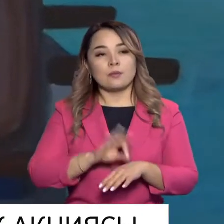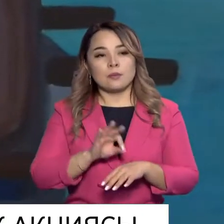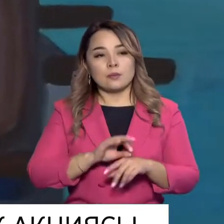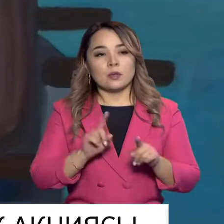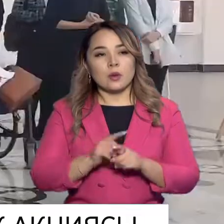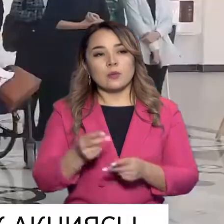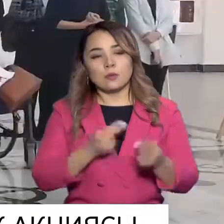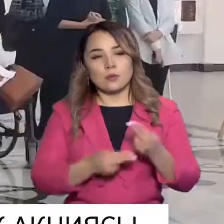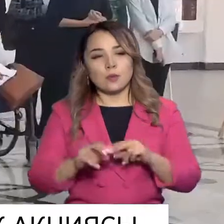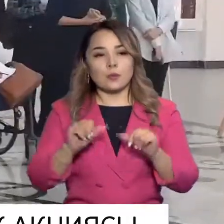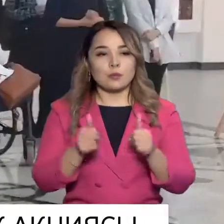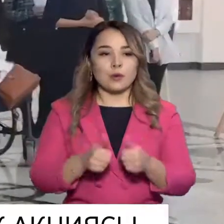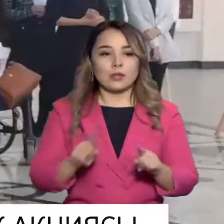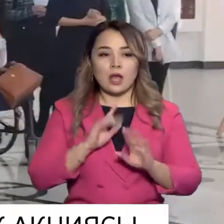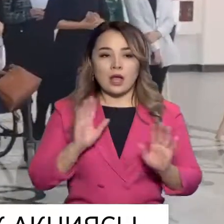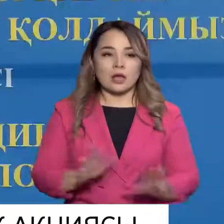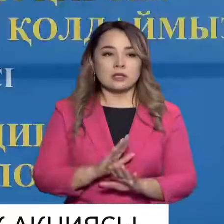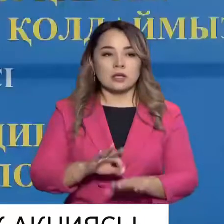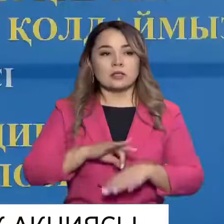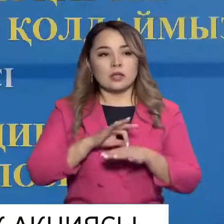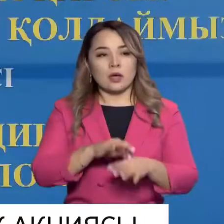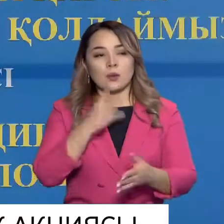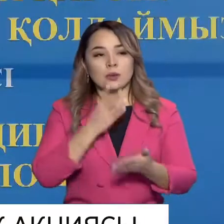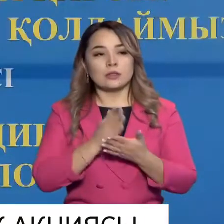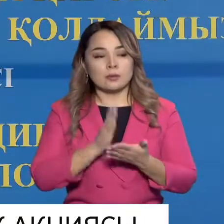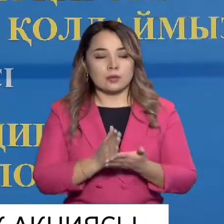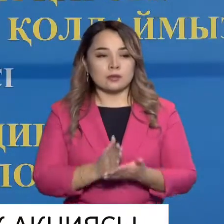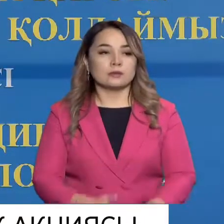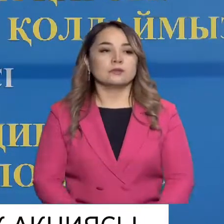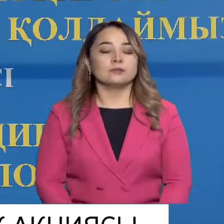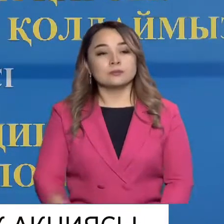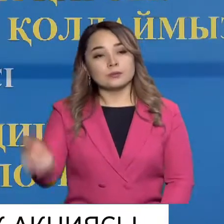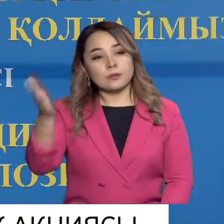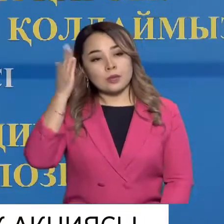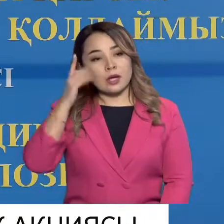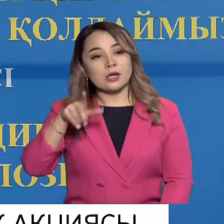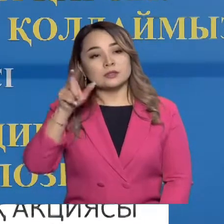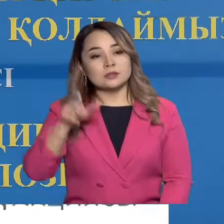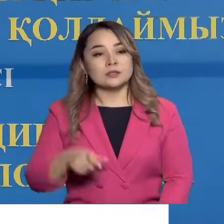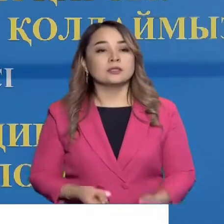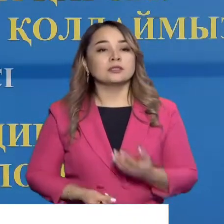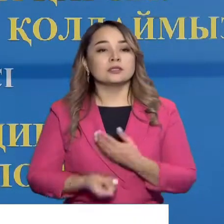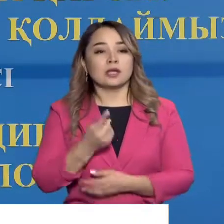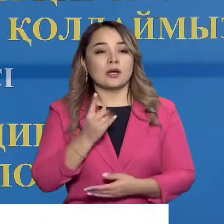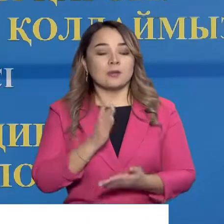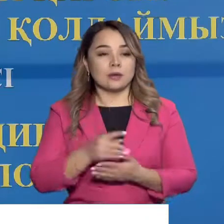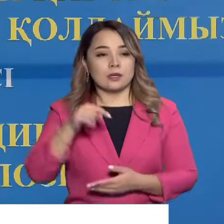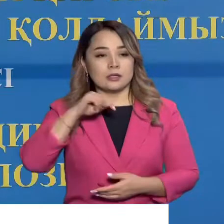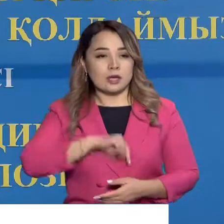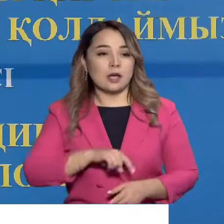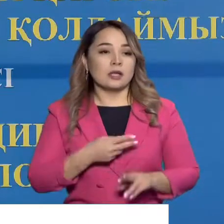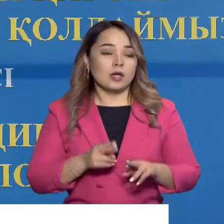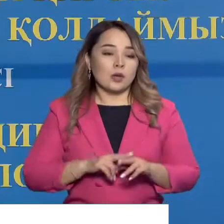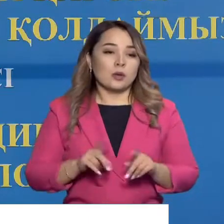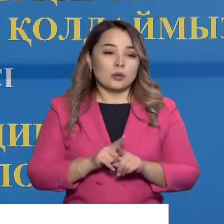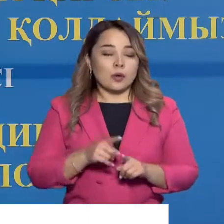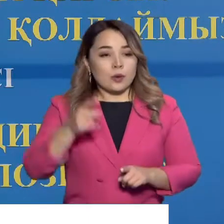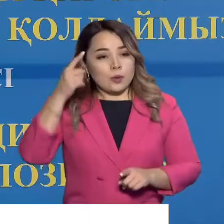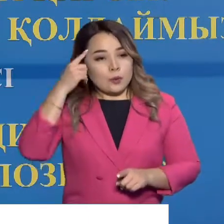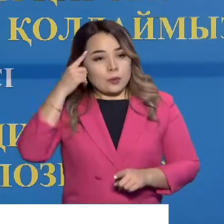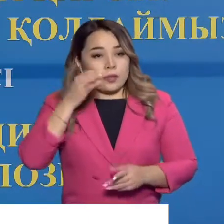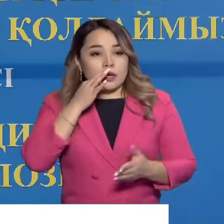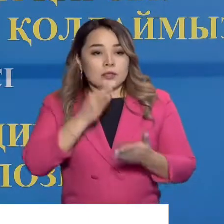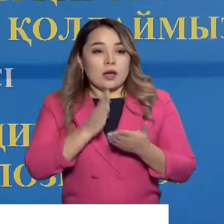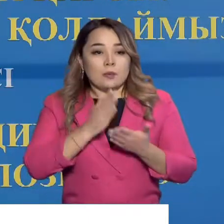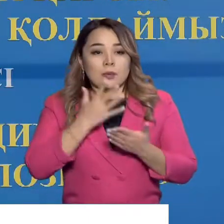суретпен де, мүсінмен де, ән бимен де жеткізді. Как только в голове человека зарождается адамның санасында сыни көзқарас қалыптасқанда,